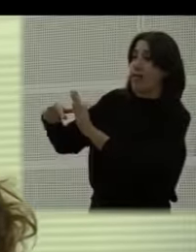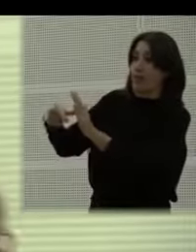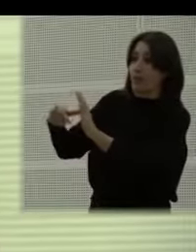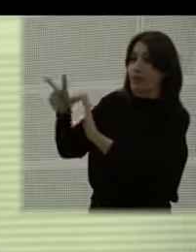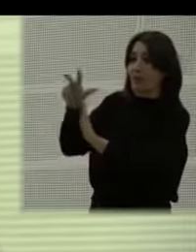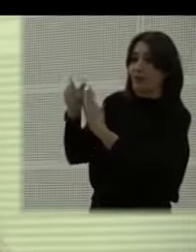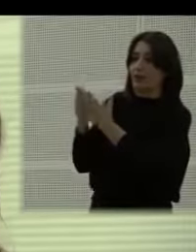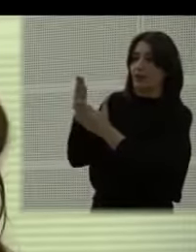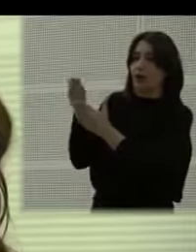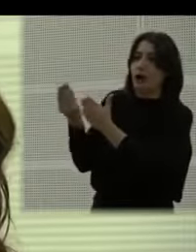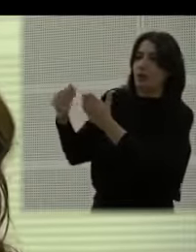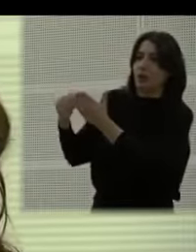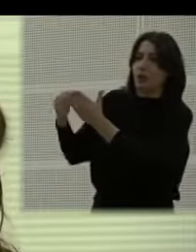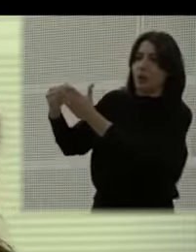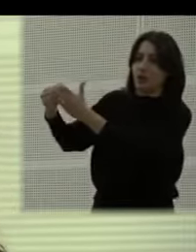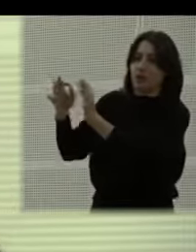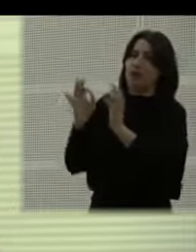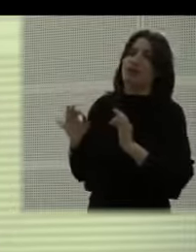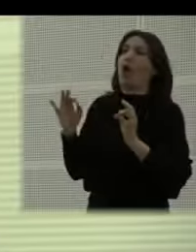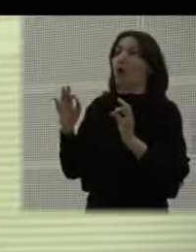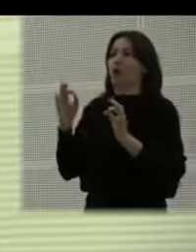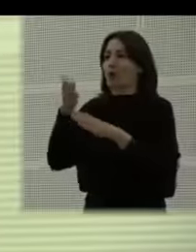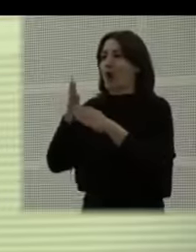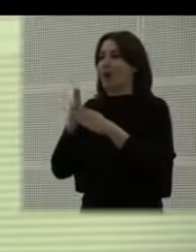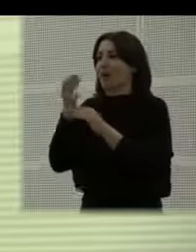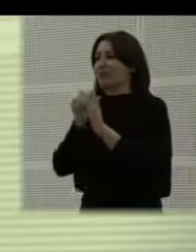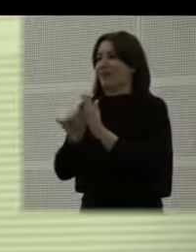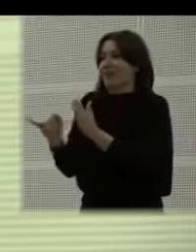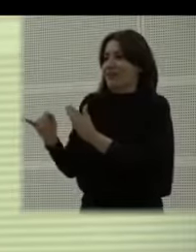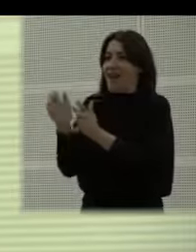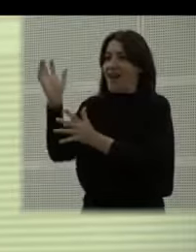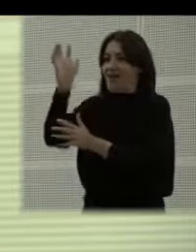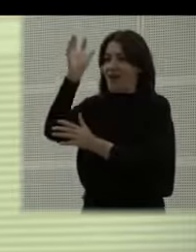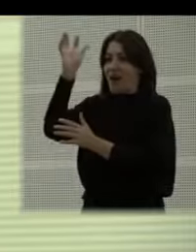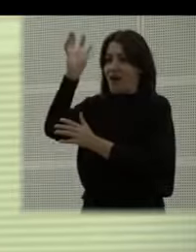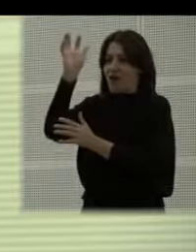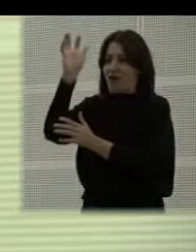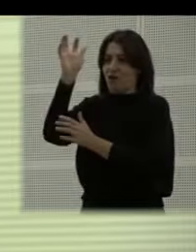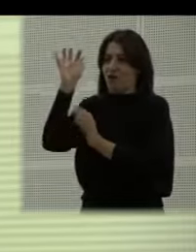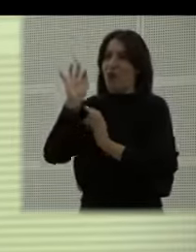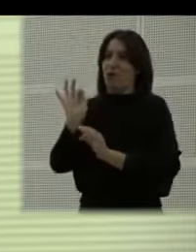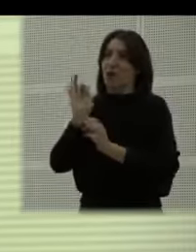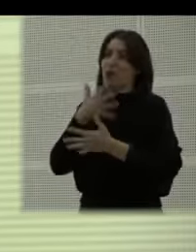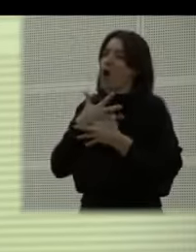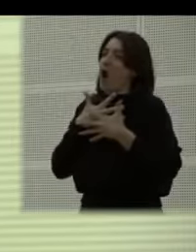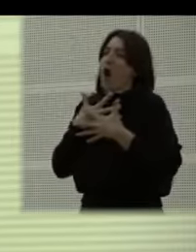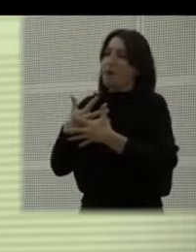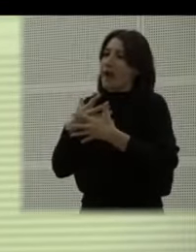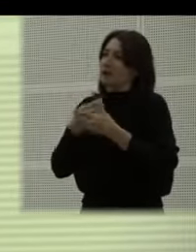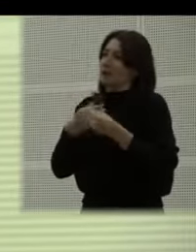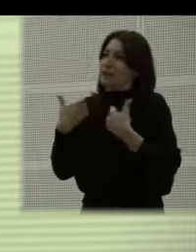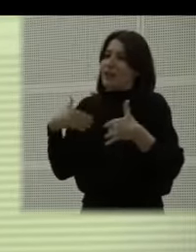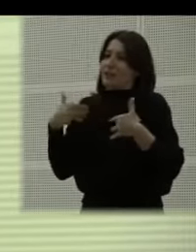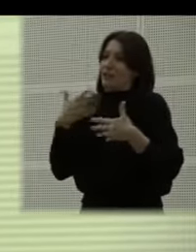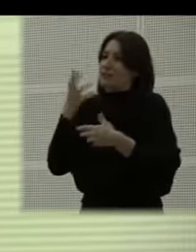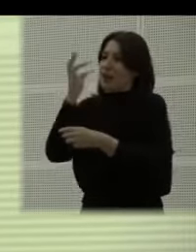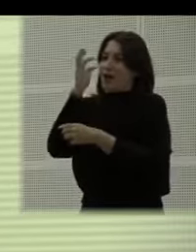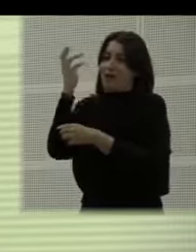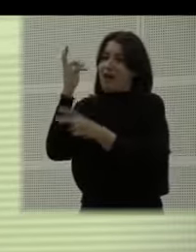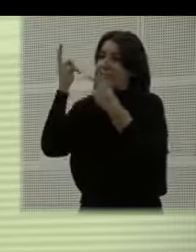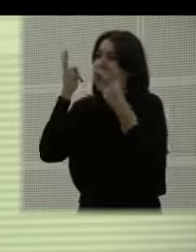Questa è la parte finale di questa favola che io appunto ho, ho amato in, veramente